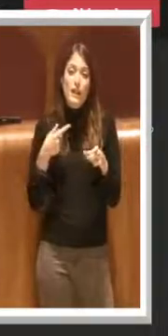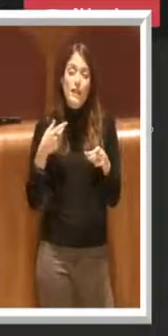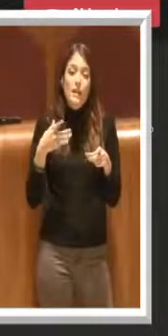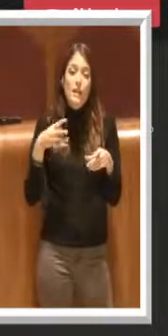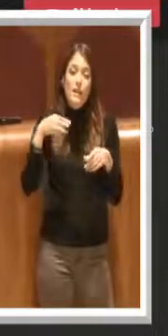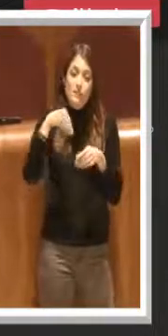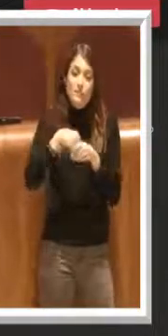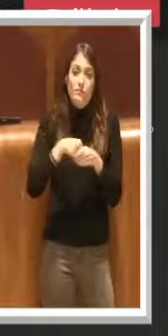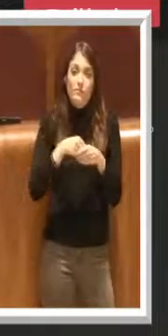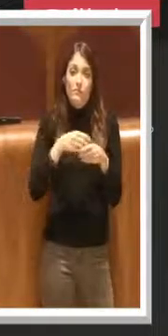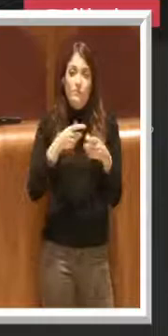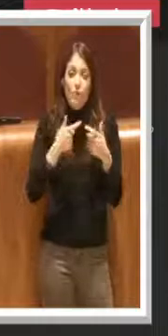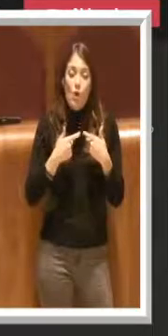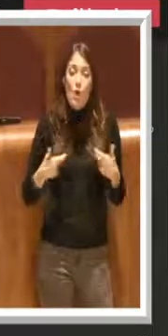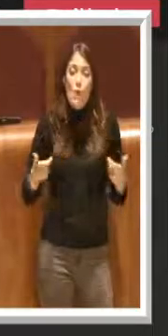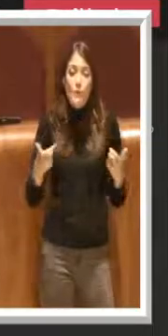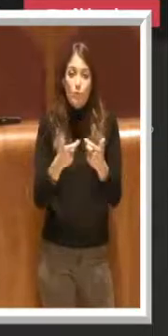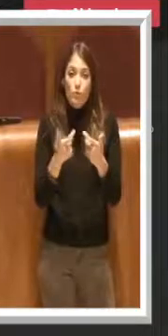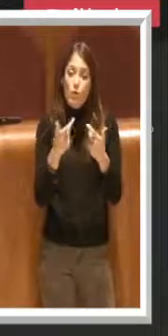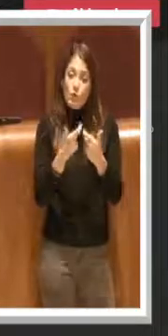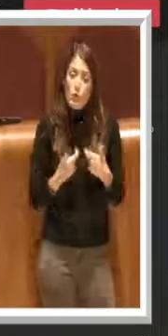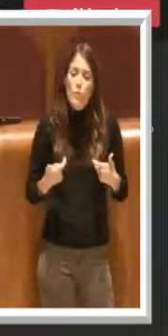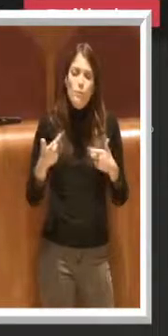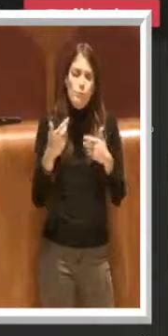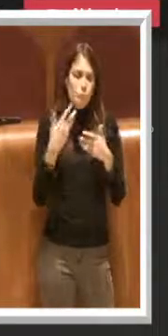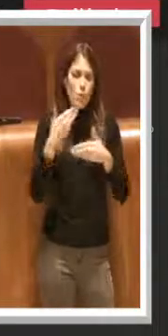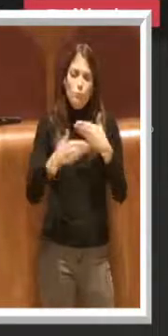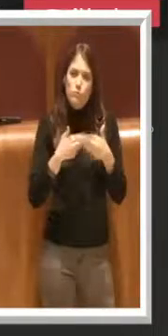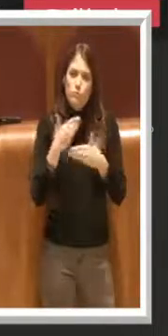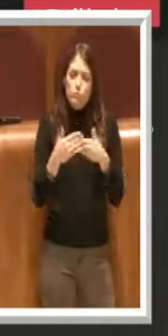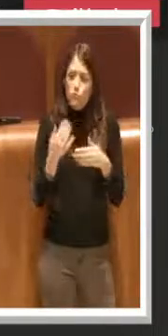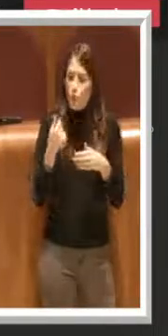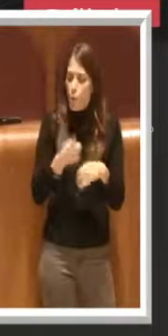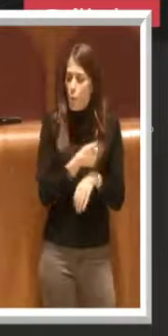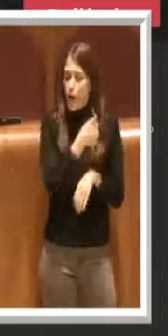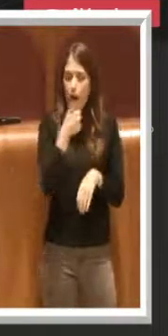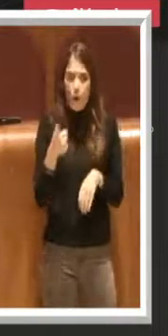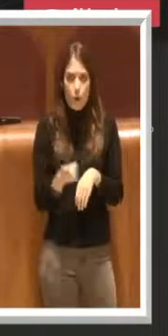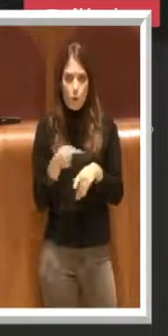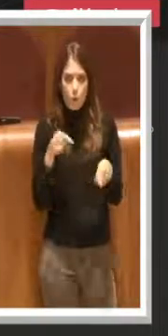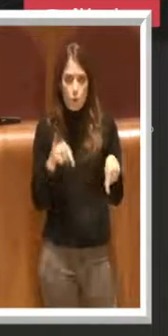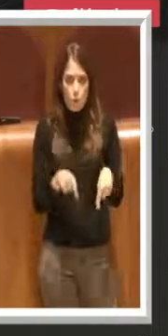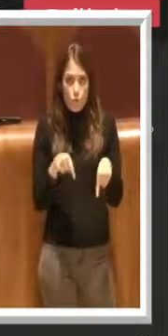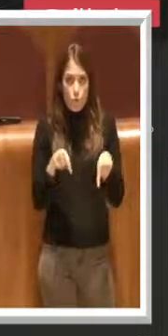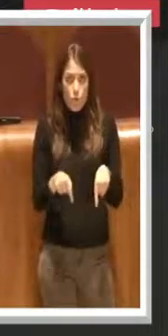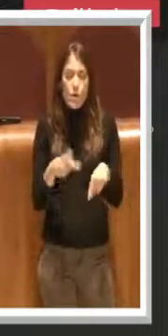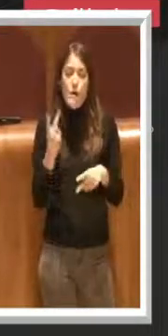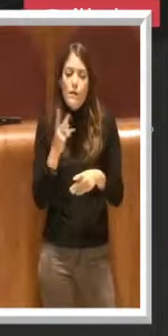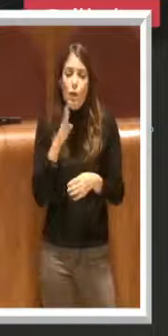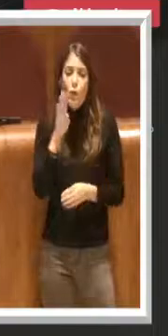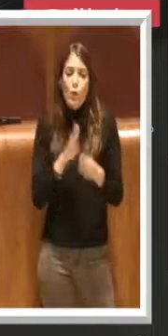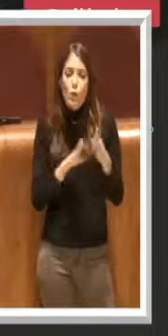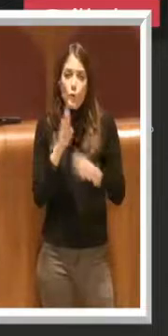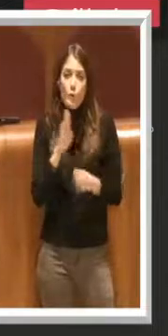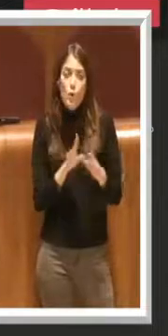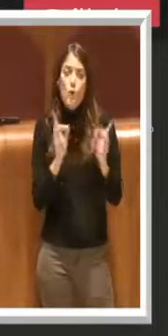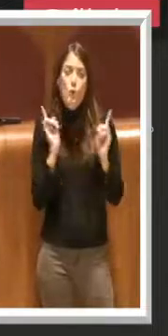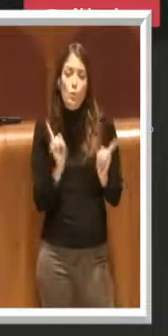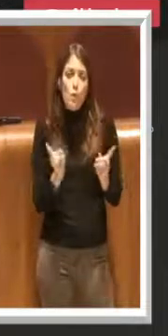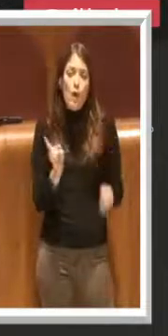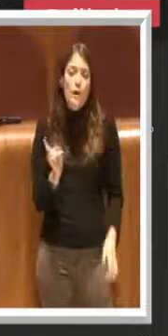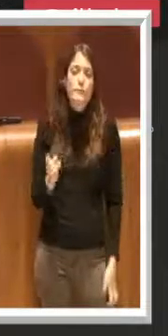commissioni, varie commissioni che si sono svolte nell'ultimo anno, nelle quali, ripeto, il confronto è